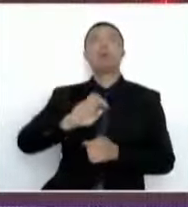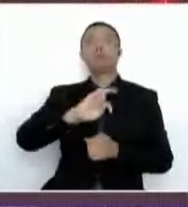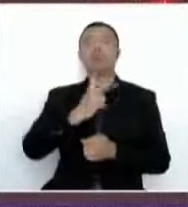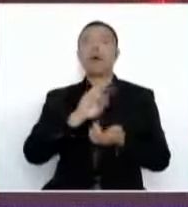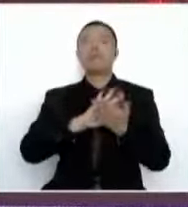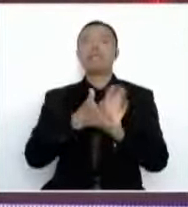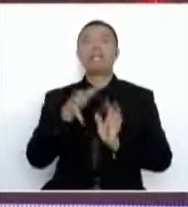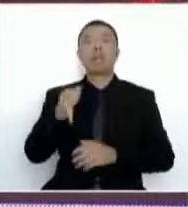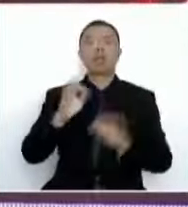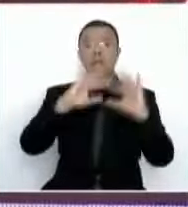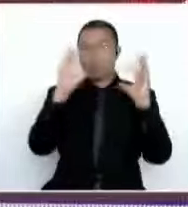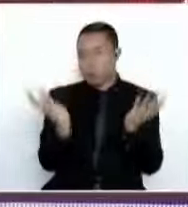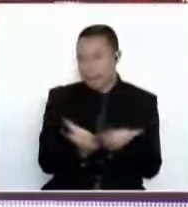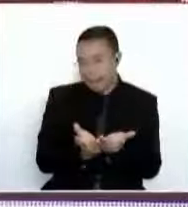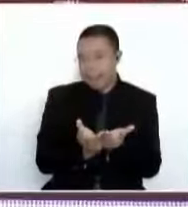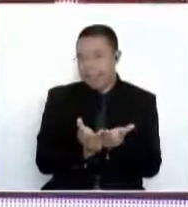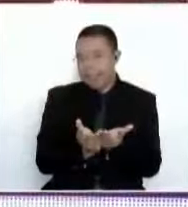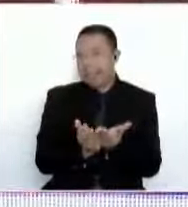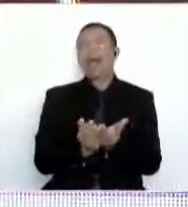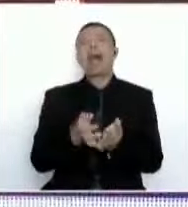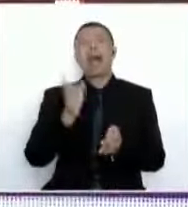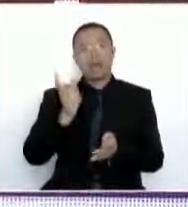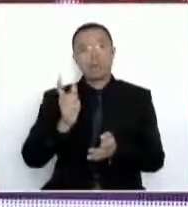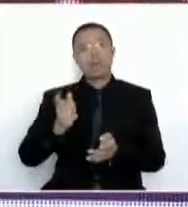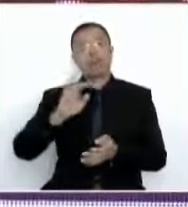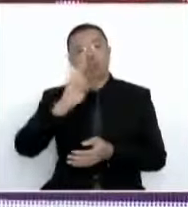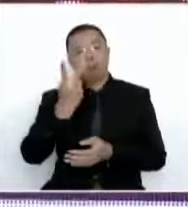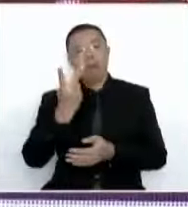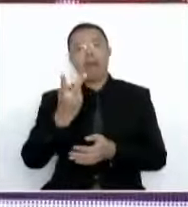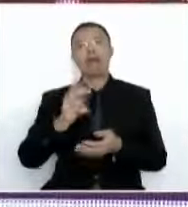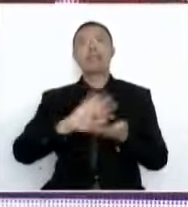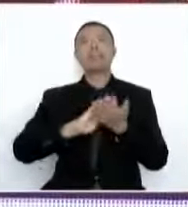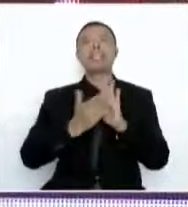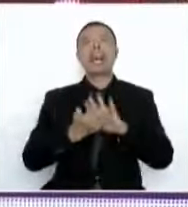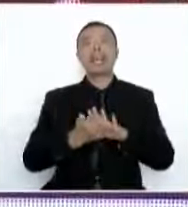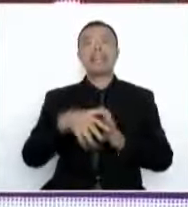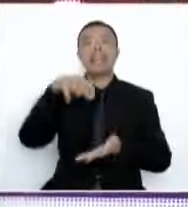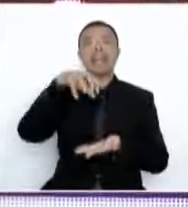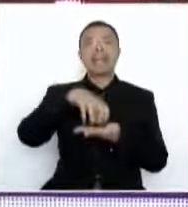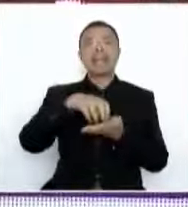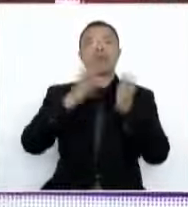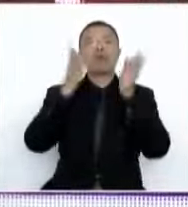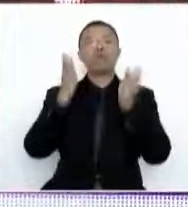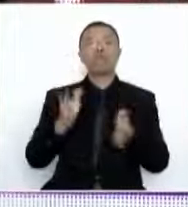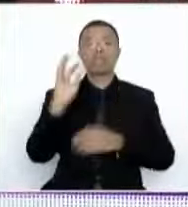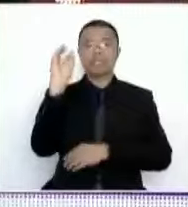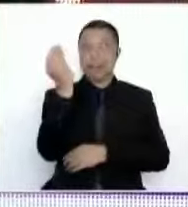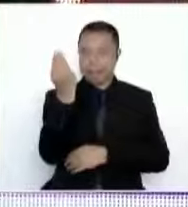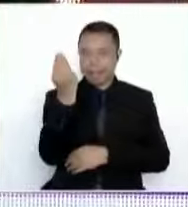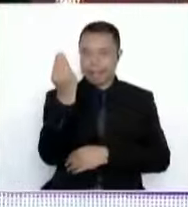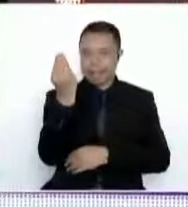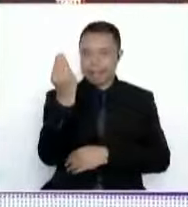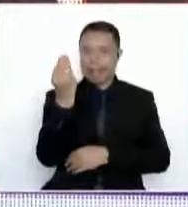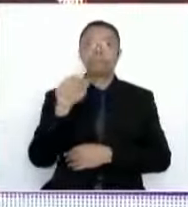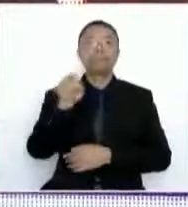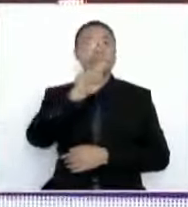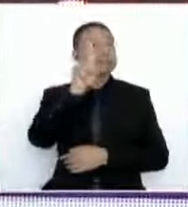menjadi kota Global seiring dengan perubahan status menjadi Daerah Khusus Jakarta